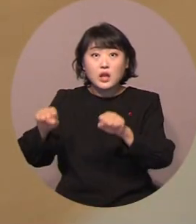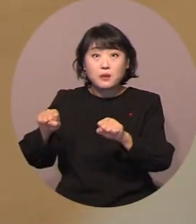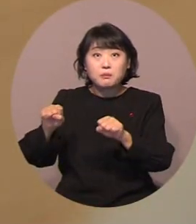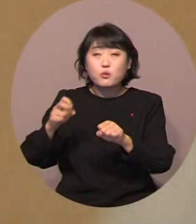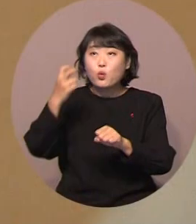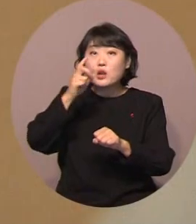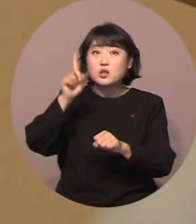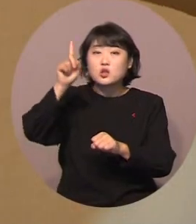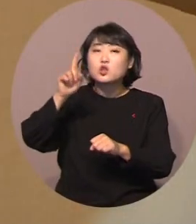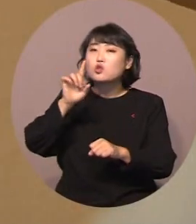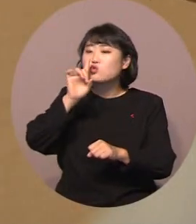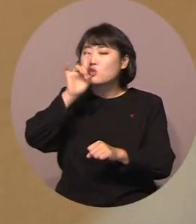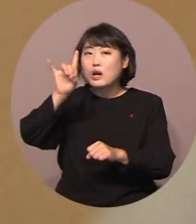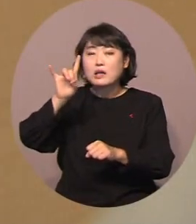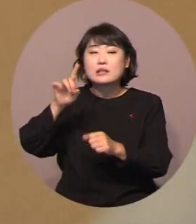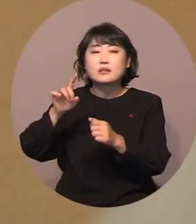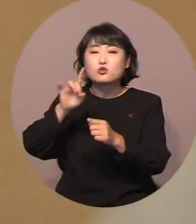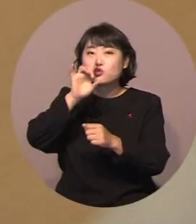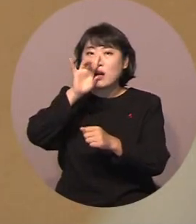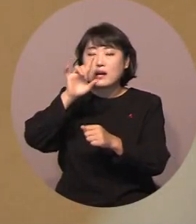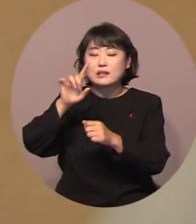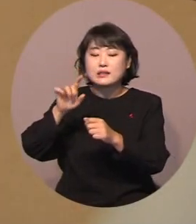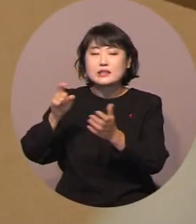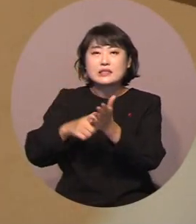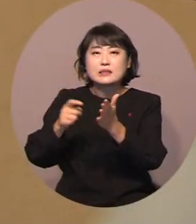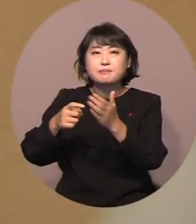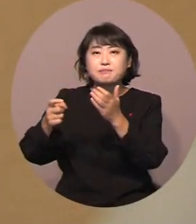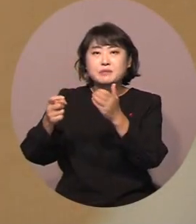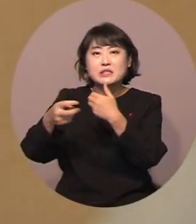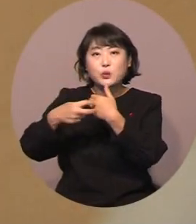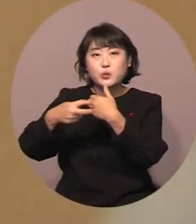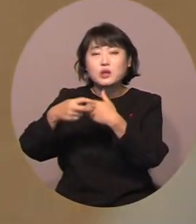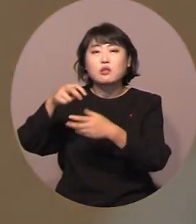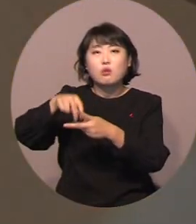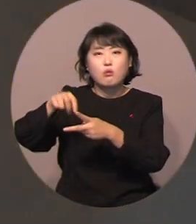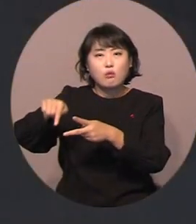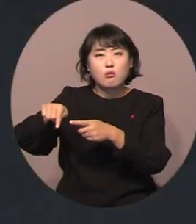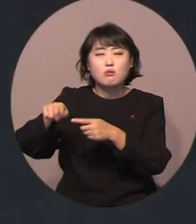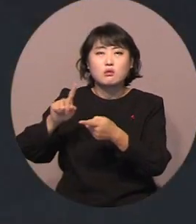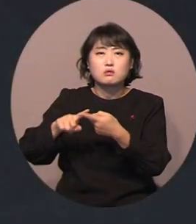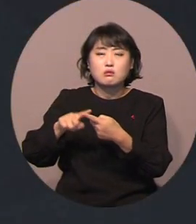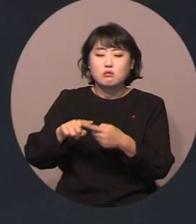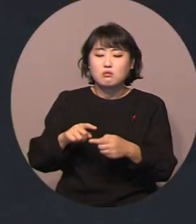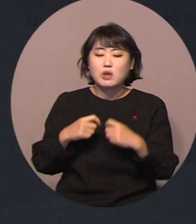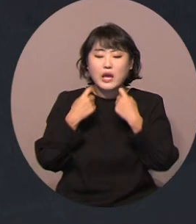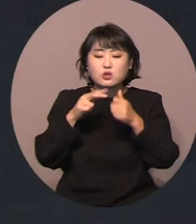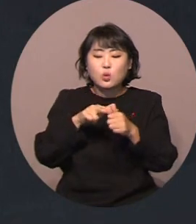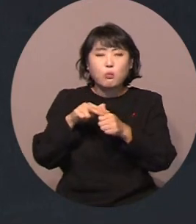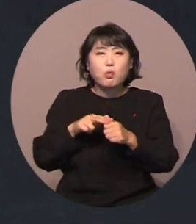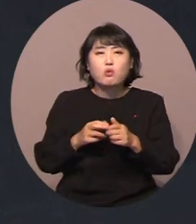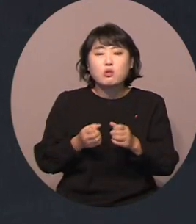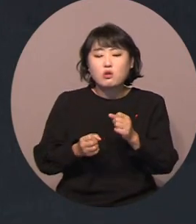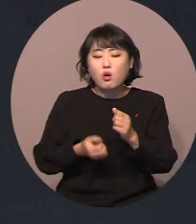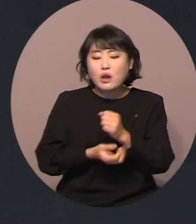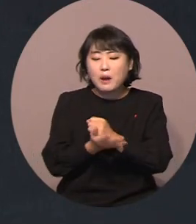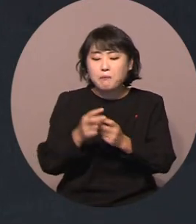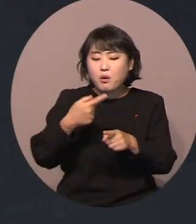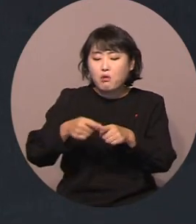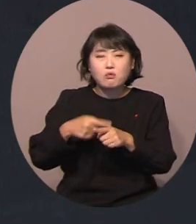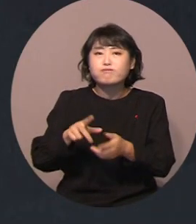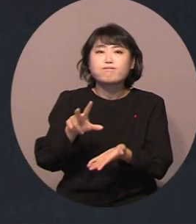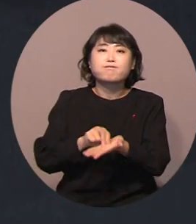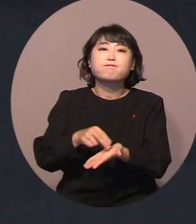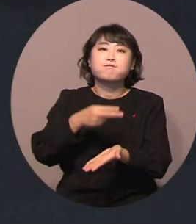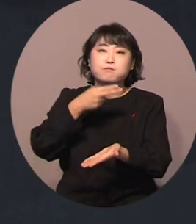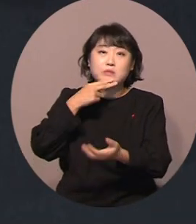주체인 중앙응급의료 센터는 개인 정보 유출 가능성에 대한 취재진의 질문에 당초 개인 정보 영향 평가 결과 별다른